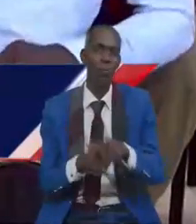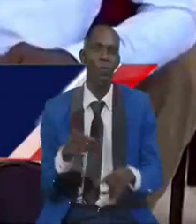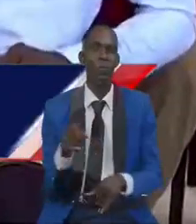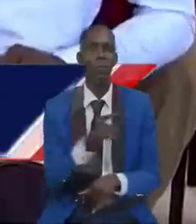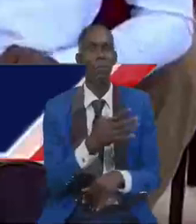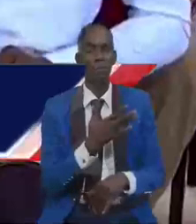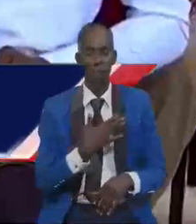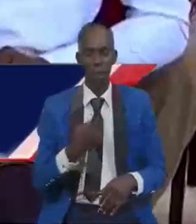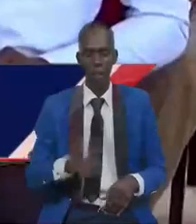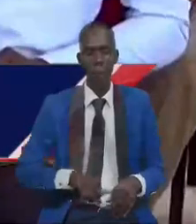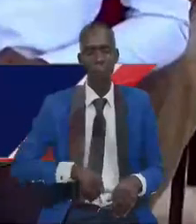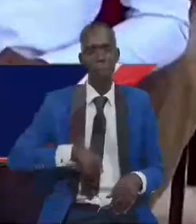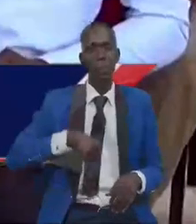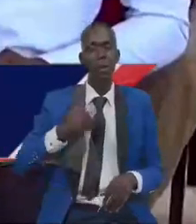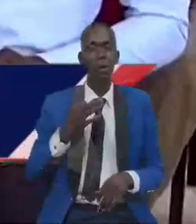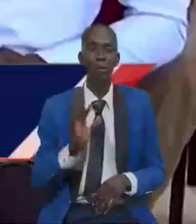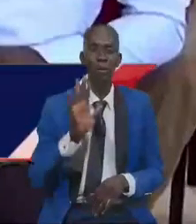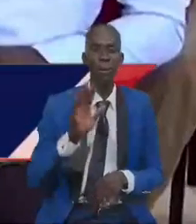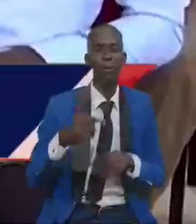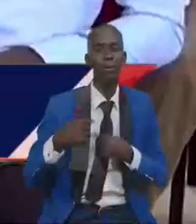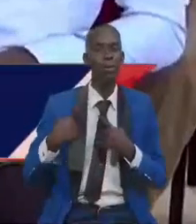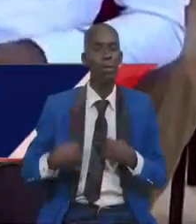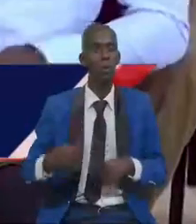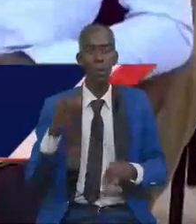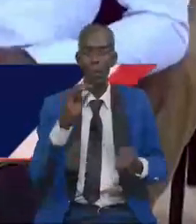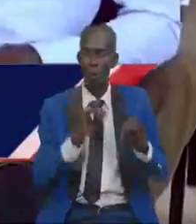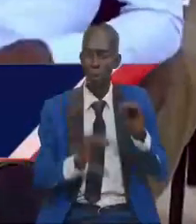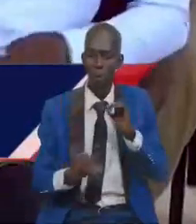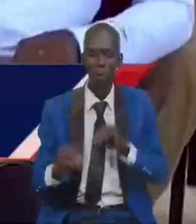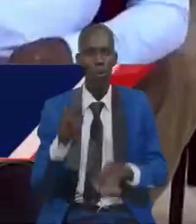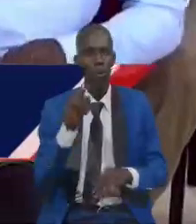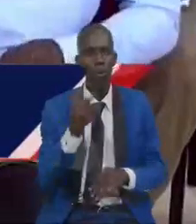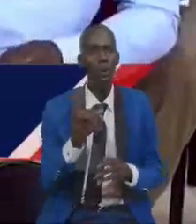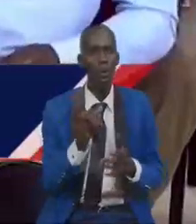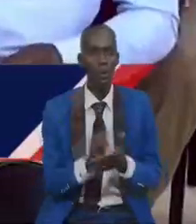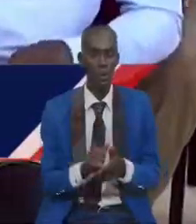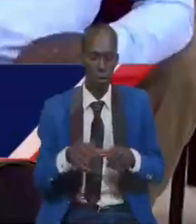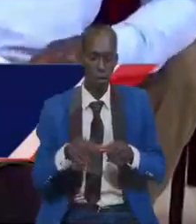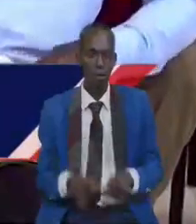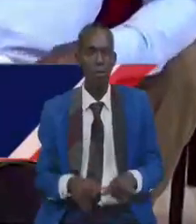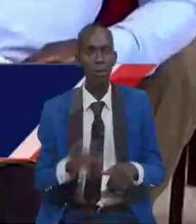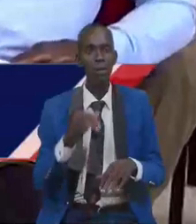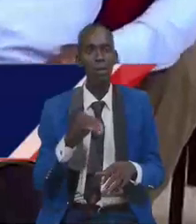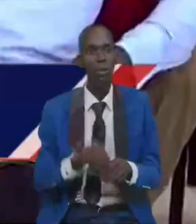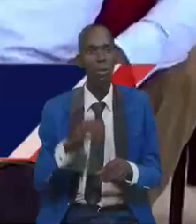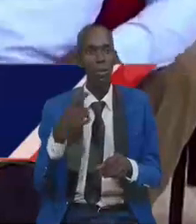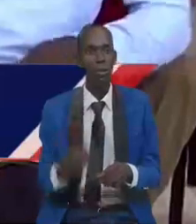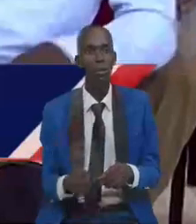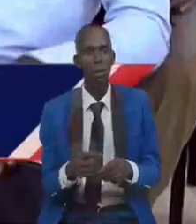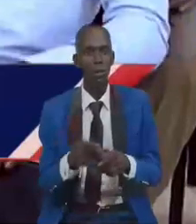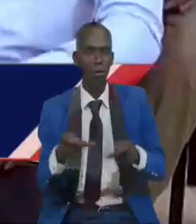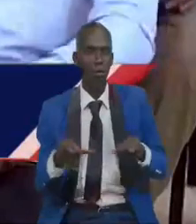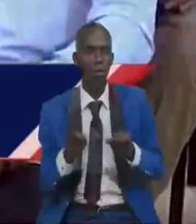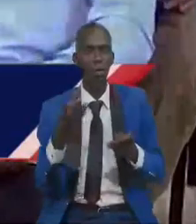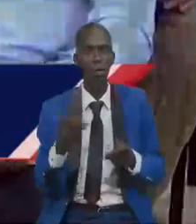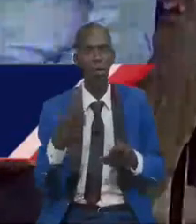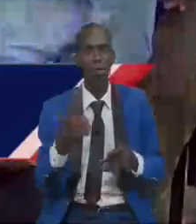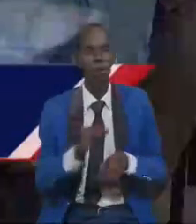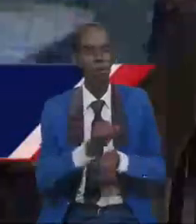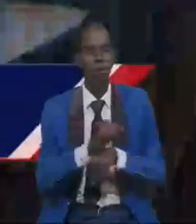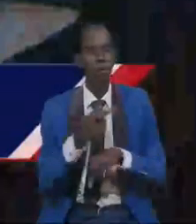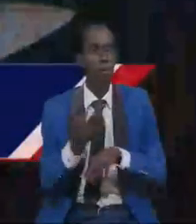présomption, l'orgueil de ton cœur t'a égaré, toi qui habites le creux des rochers et qui occupe le sommet